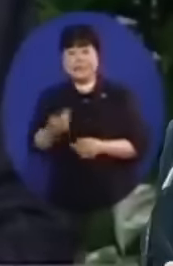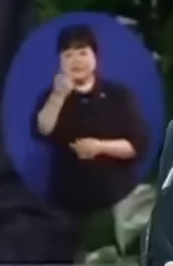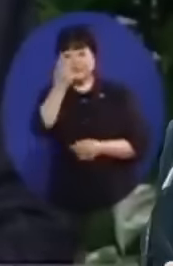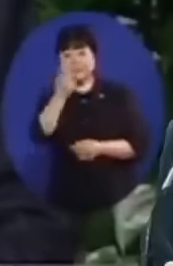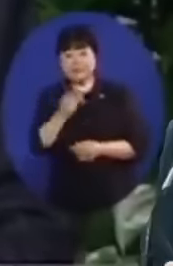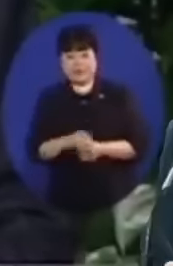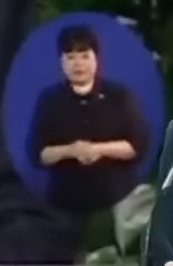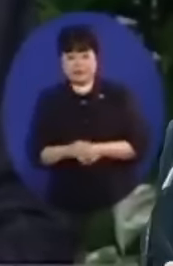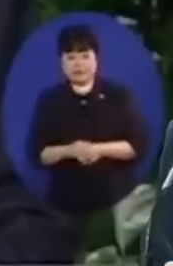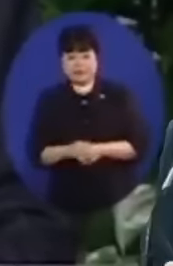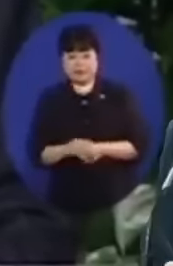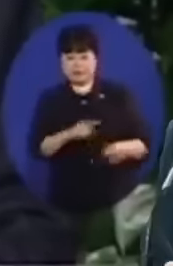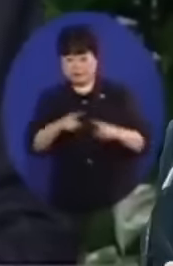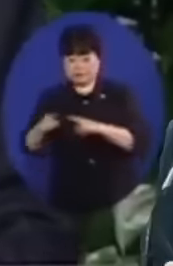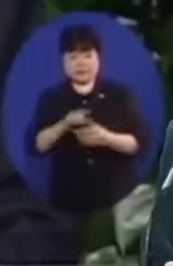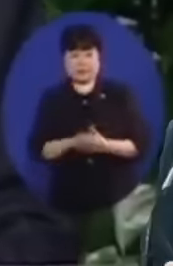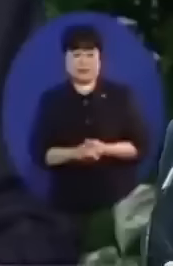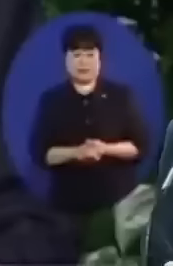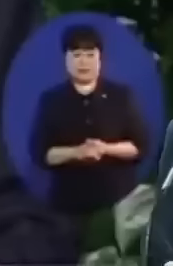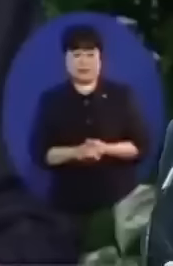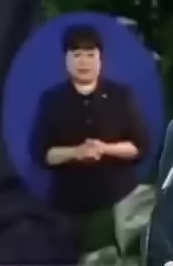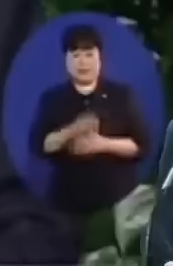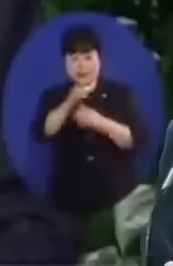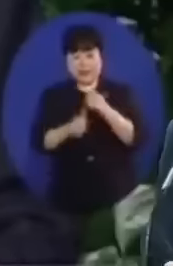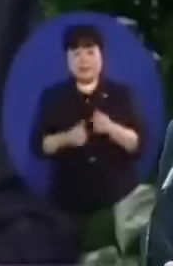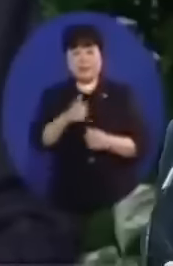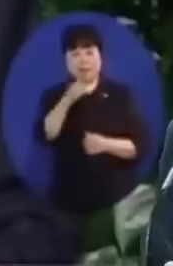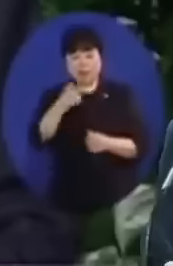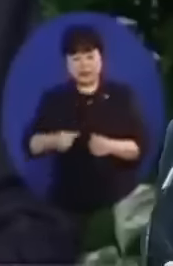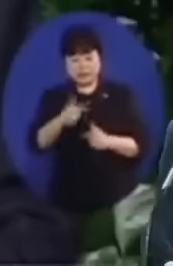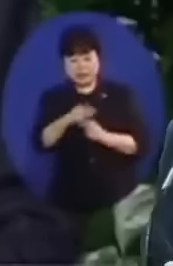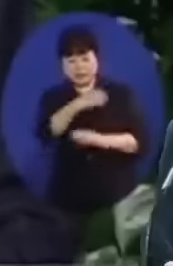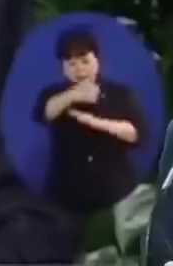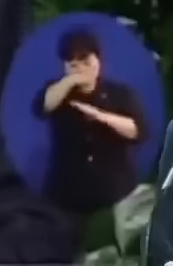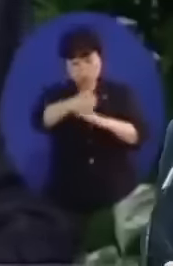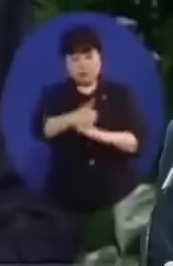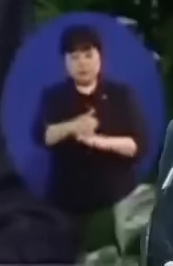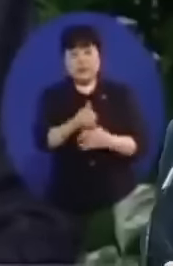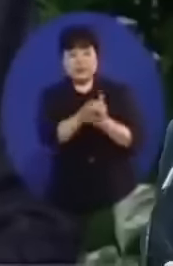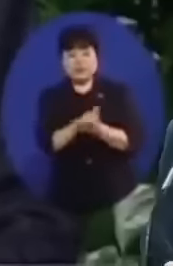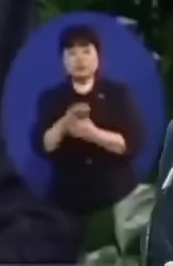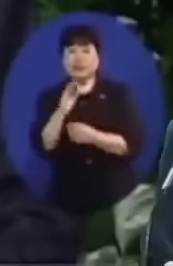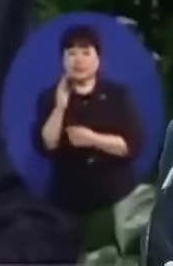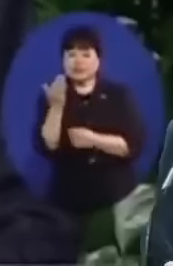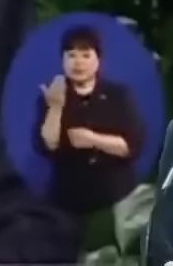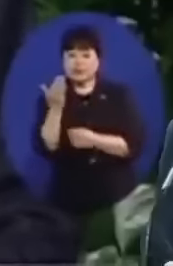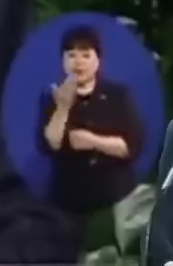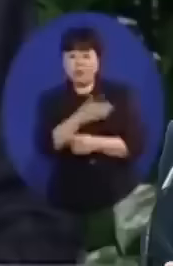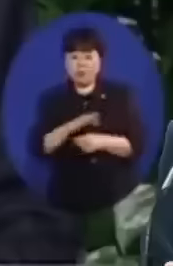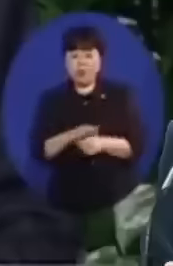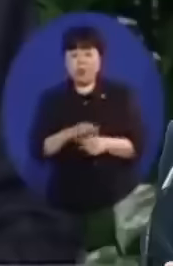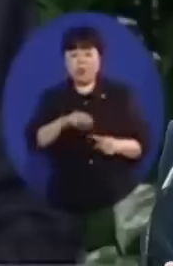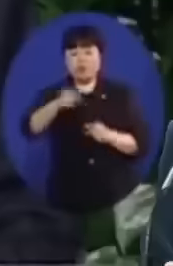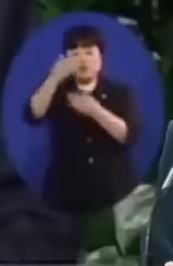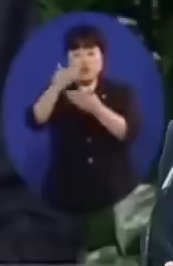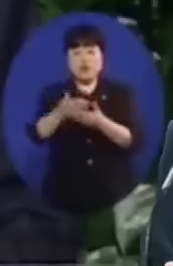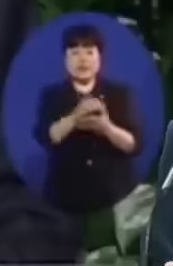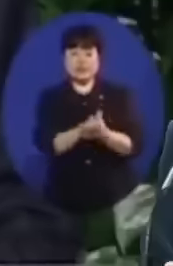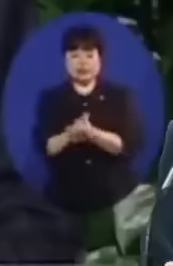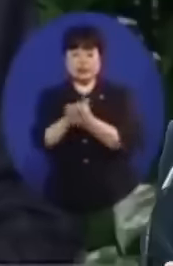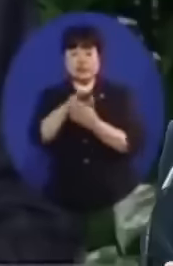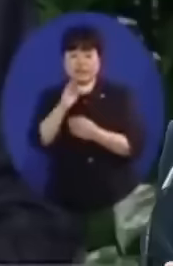생명의 친구가 되시고 하나님의 아들 예수 그리스도는 우리의 친구가 되시고 육체의 구원의 친구가